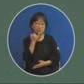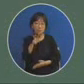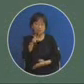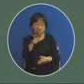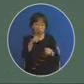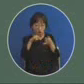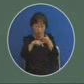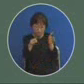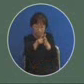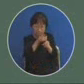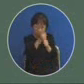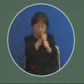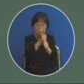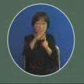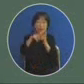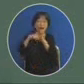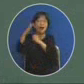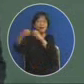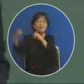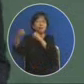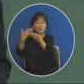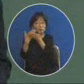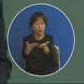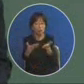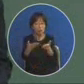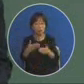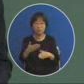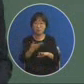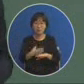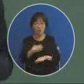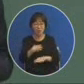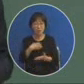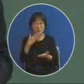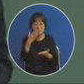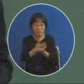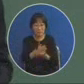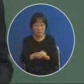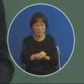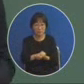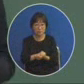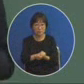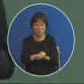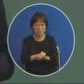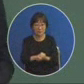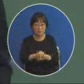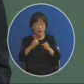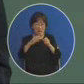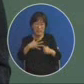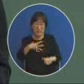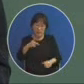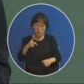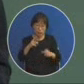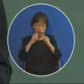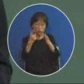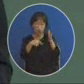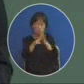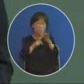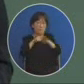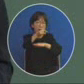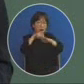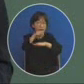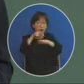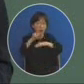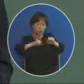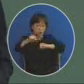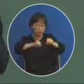on to God's 그렇죠. covenant, and if you do so, God will work. 것도 없어요. There's nothing for you to worry about. 전도하러 갈 것도 없고 사람 오는데 오면 말하면 돼요. You don't even need to go out to evangelize